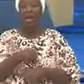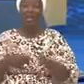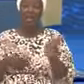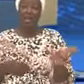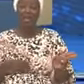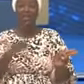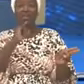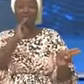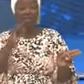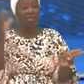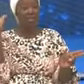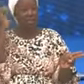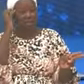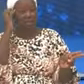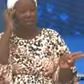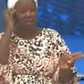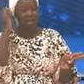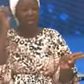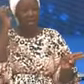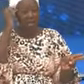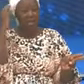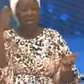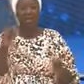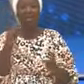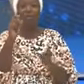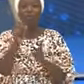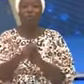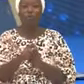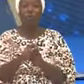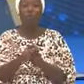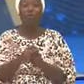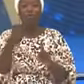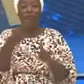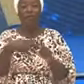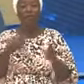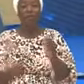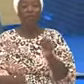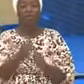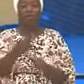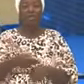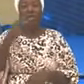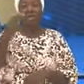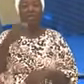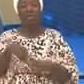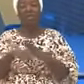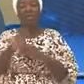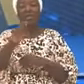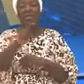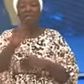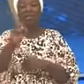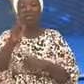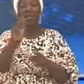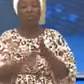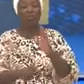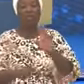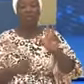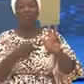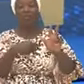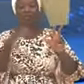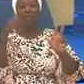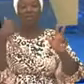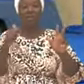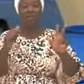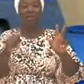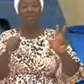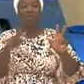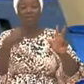écoute donc écouter la parole du trait aux voiliers et quel chapitre 3 verset 10 aider